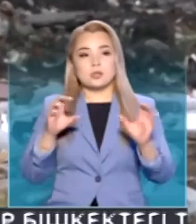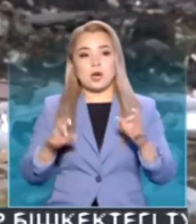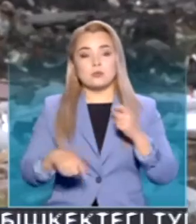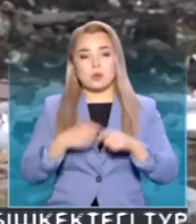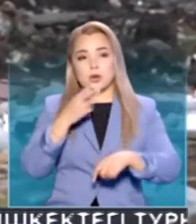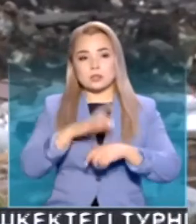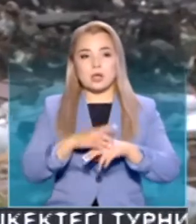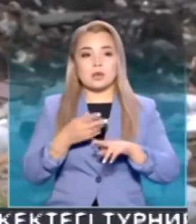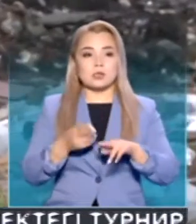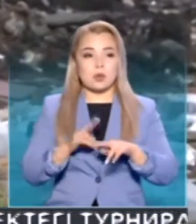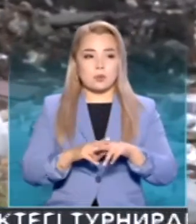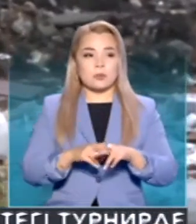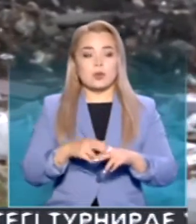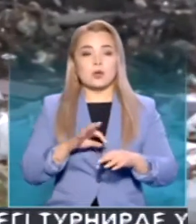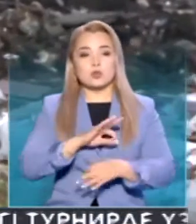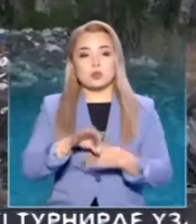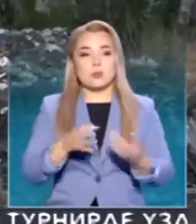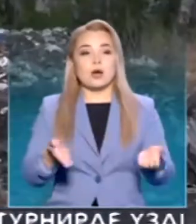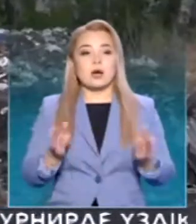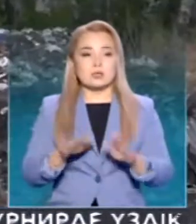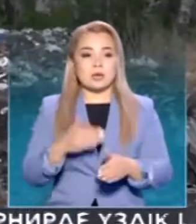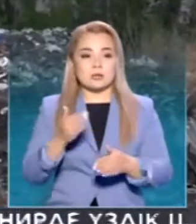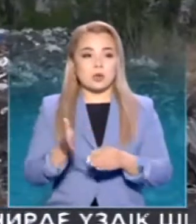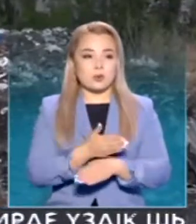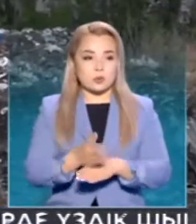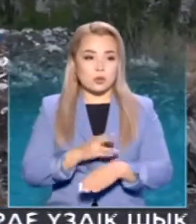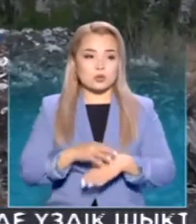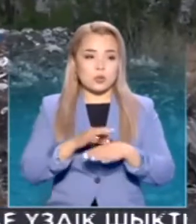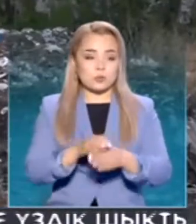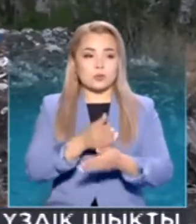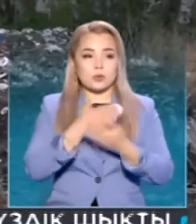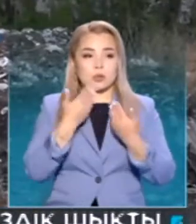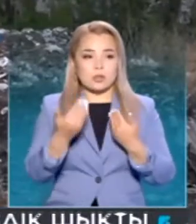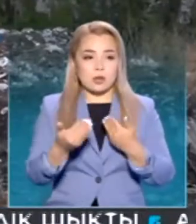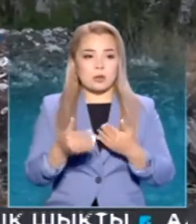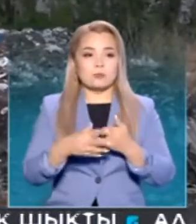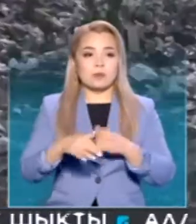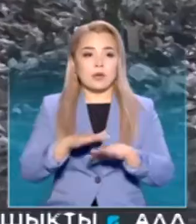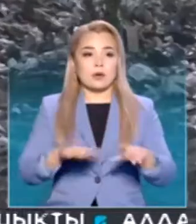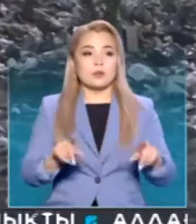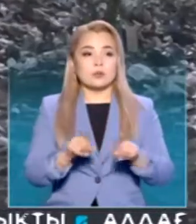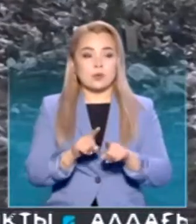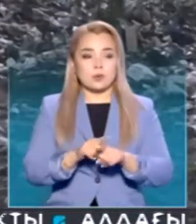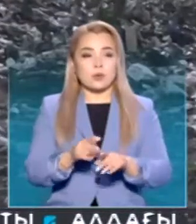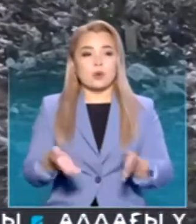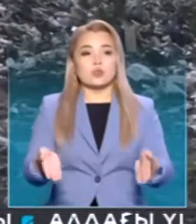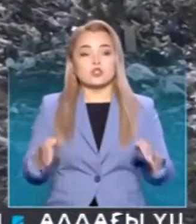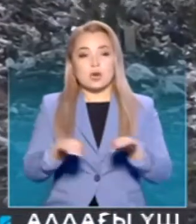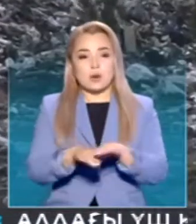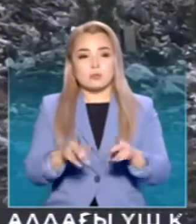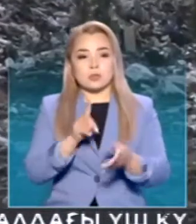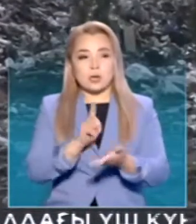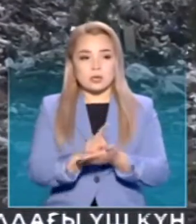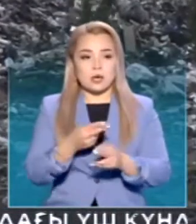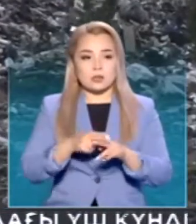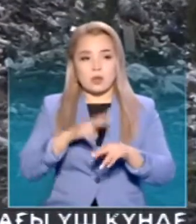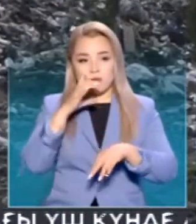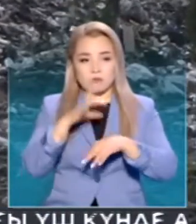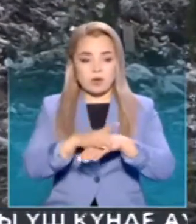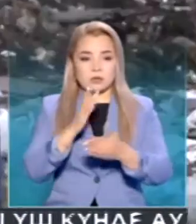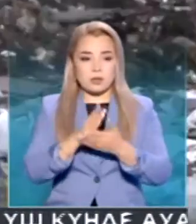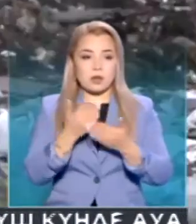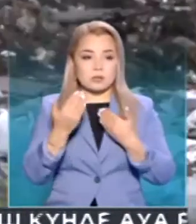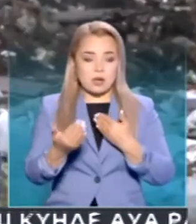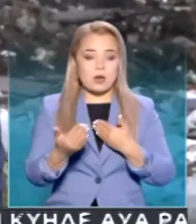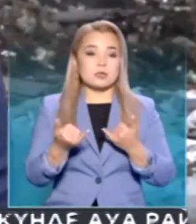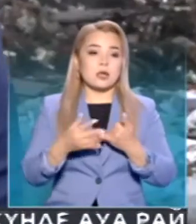бұзушылықтардың бірі ол осы тұрмыстық қалдықтарды сұрыптау, жасамау, сол полигондарды көму жану фактісі болды. Және